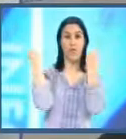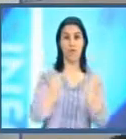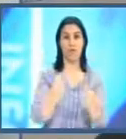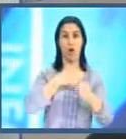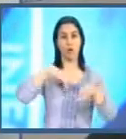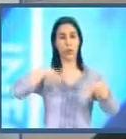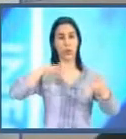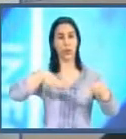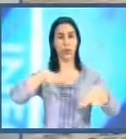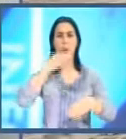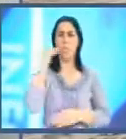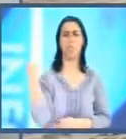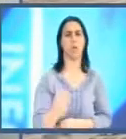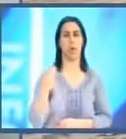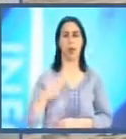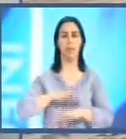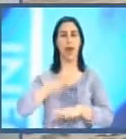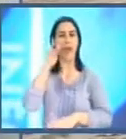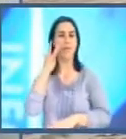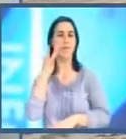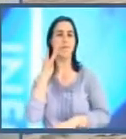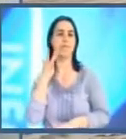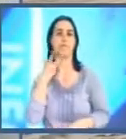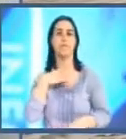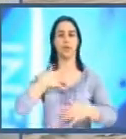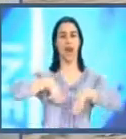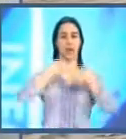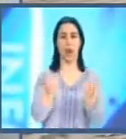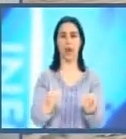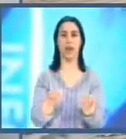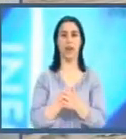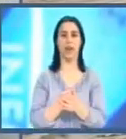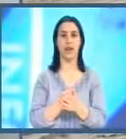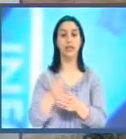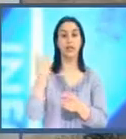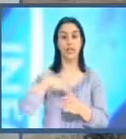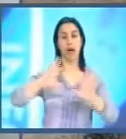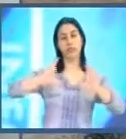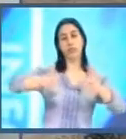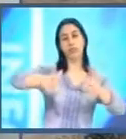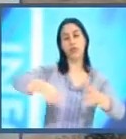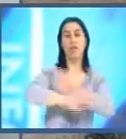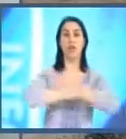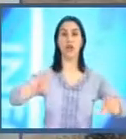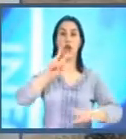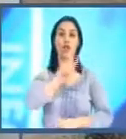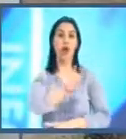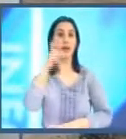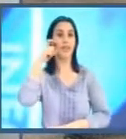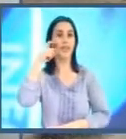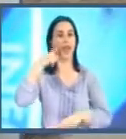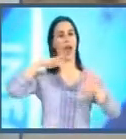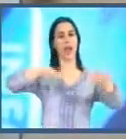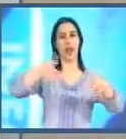més bona per fer una neteja natural d'aquesta bassa de sorra. Després de llaurar la sorra, es deixa 2 dies a l'aire